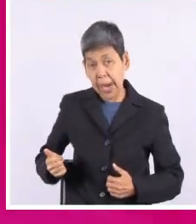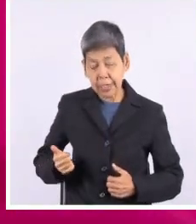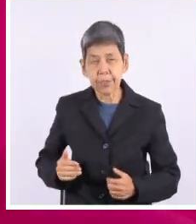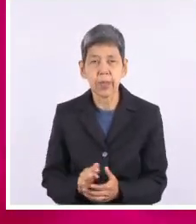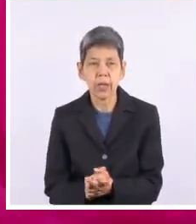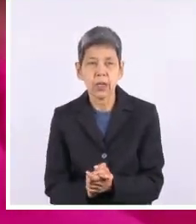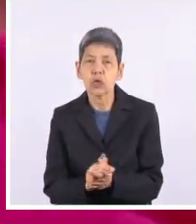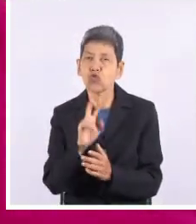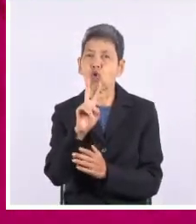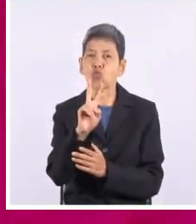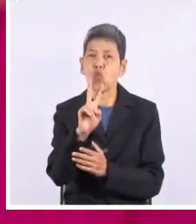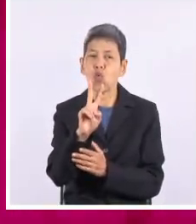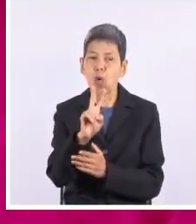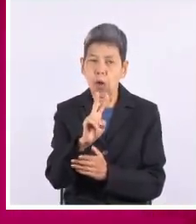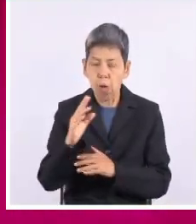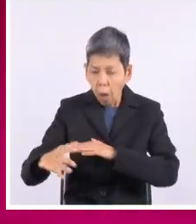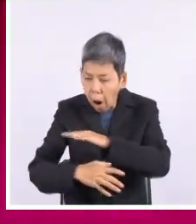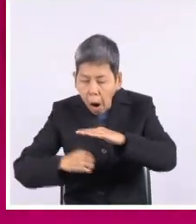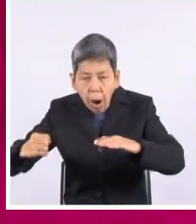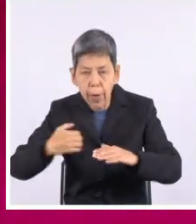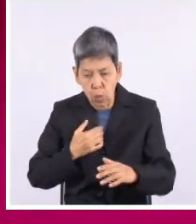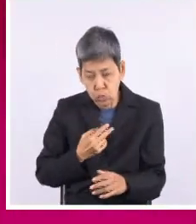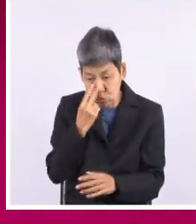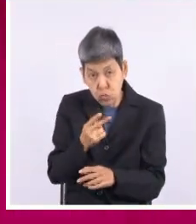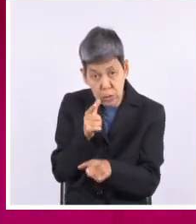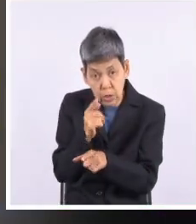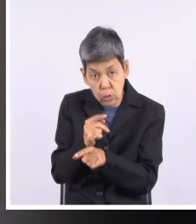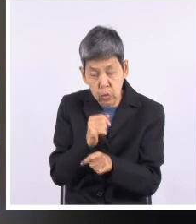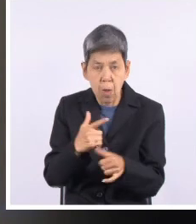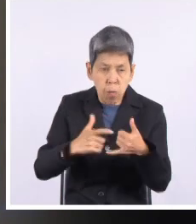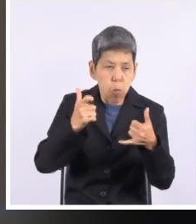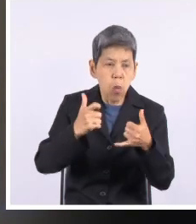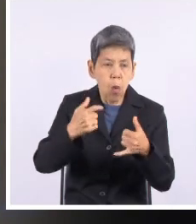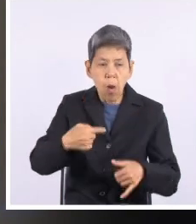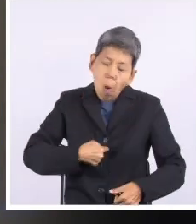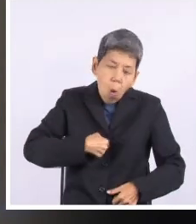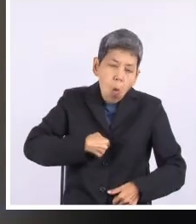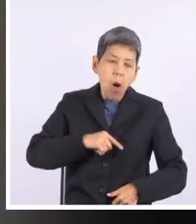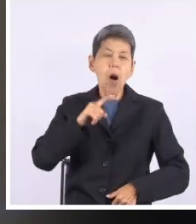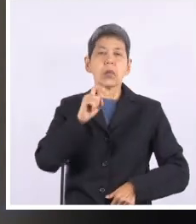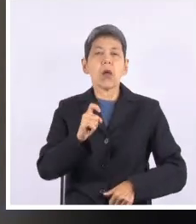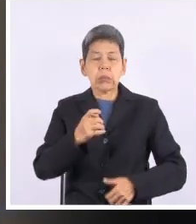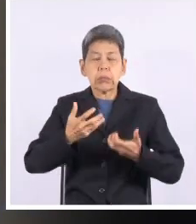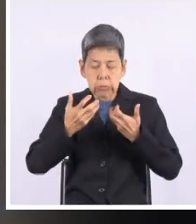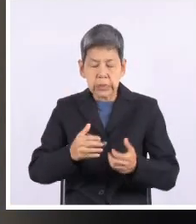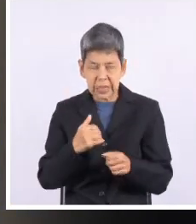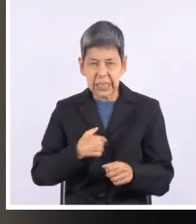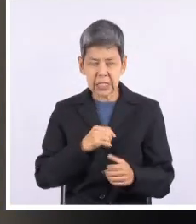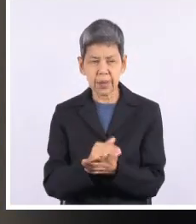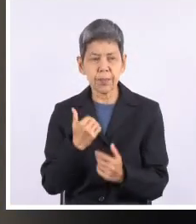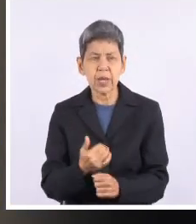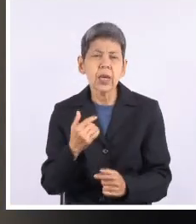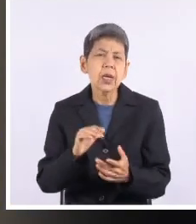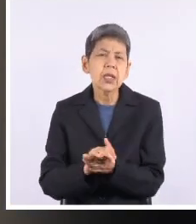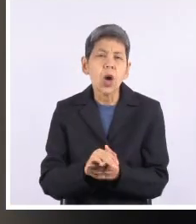Bulldogจำนวน 2ตัวครับถูกขโมยไปส่วนคนดูแลสุนัขของเธอนั้นถูกยิงเข้าที่กลางออกจนได้รับบาดเจ็บสาหัสเหตุการณ์เกิดขึ้น